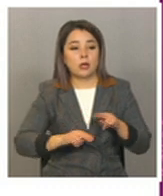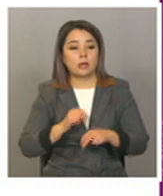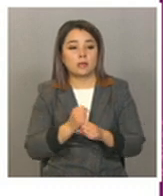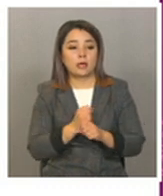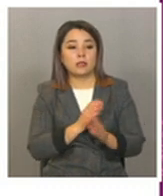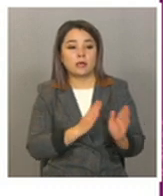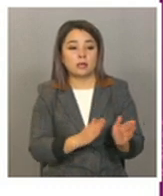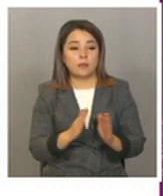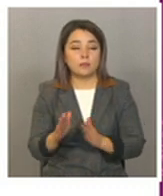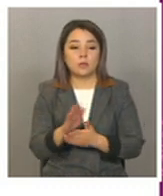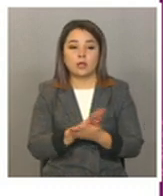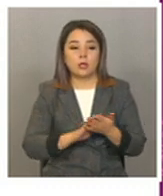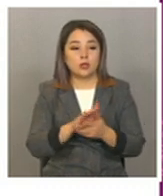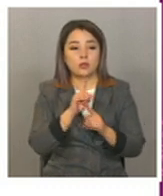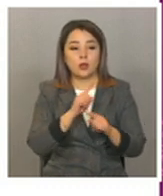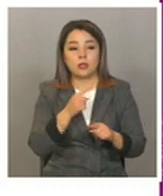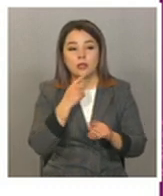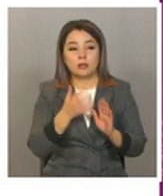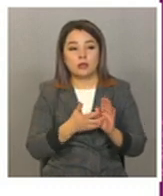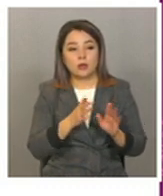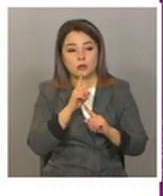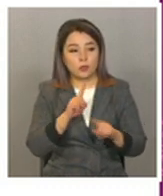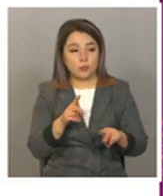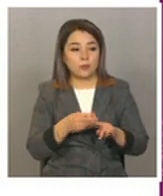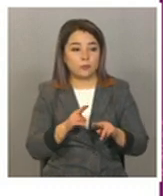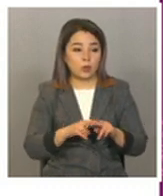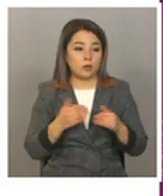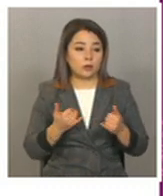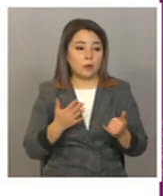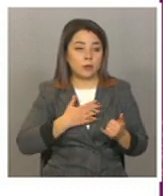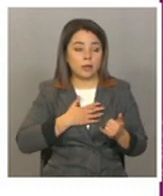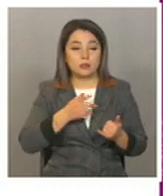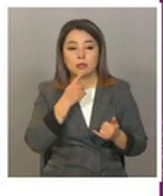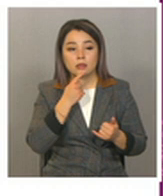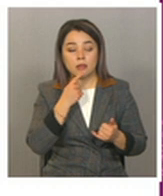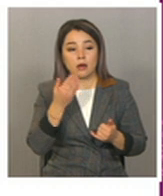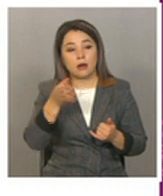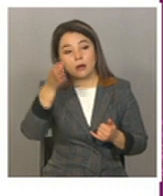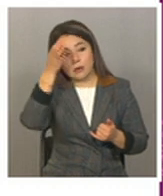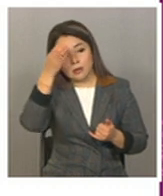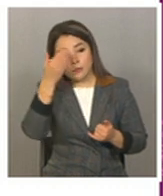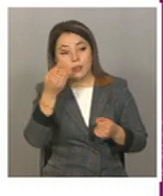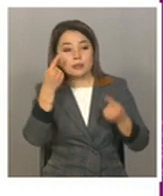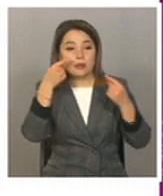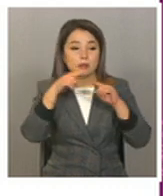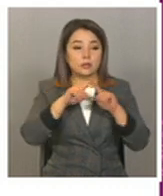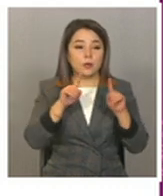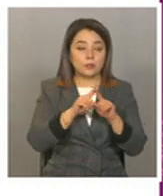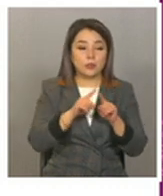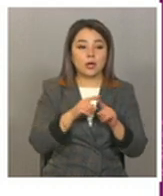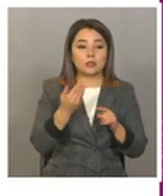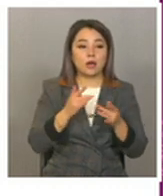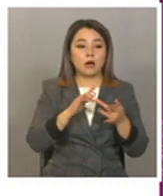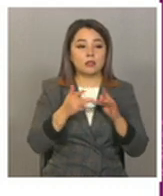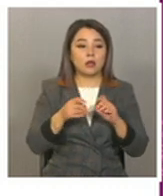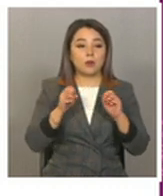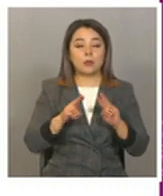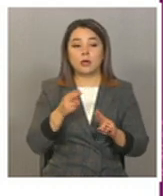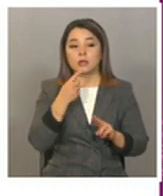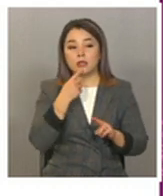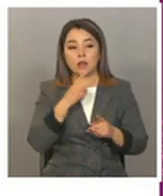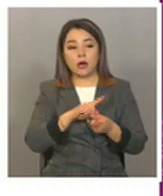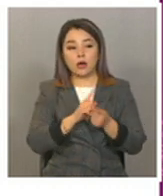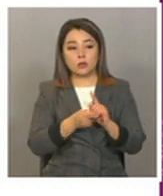тілінен кем болатын емес деген. Біз тіліміздің ғылым, техника және ғаламтор тіліне